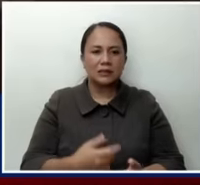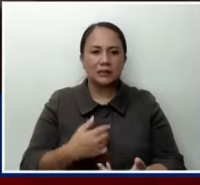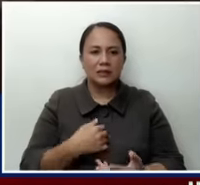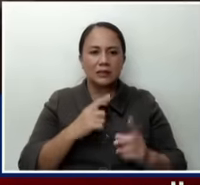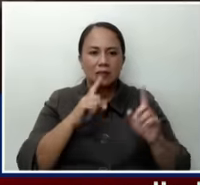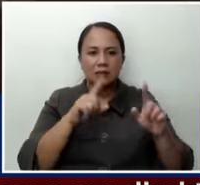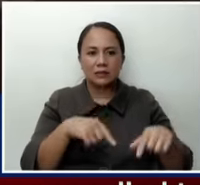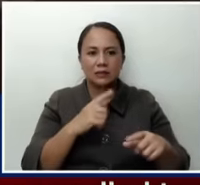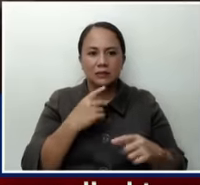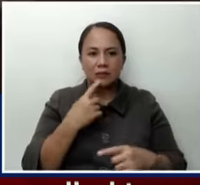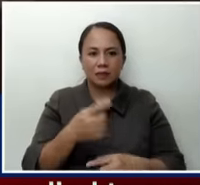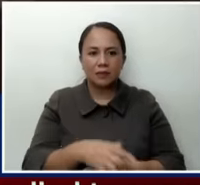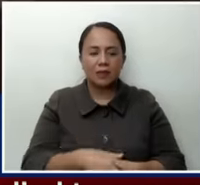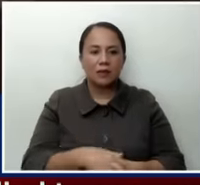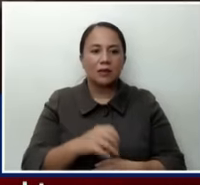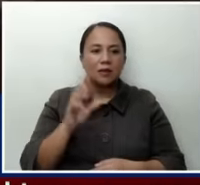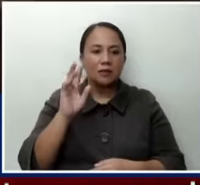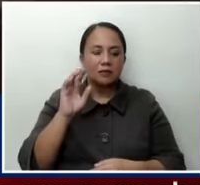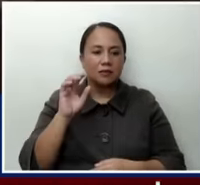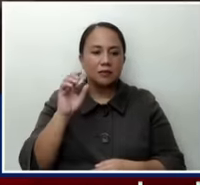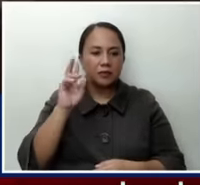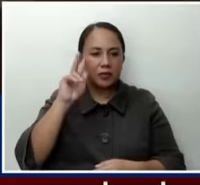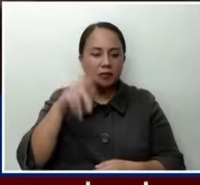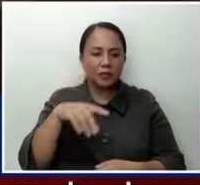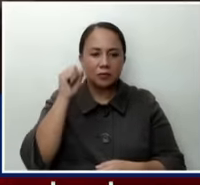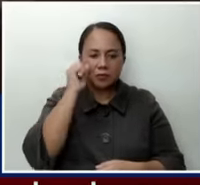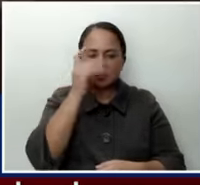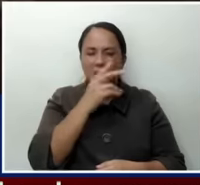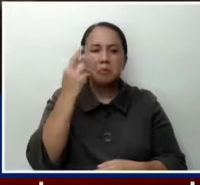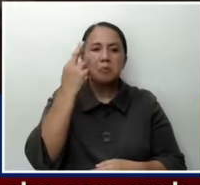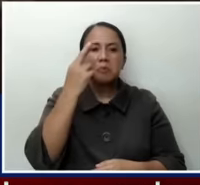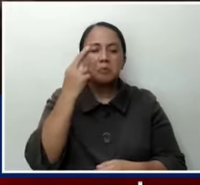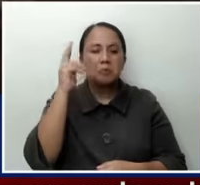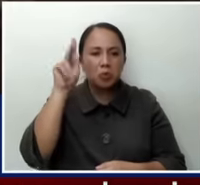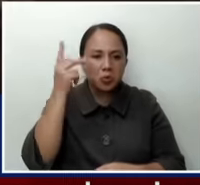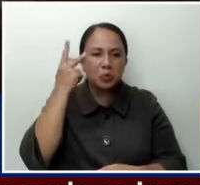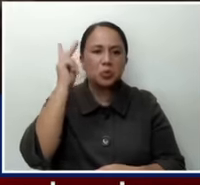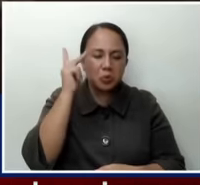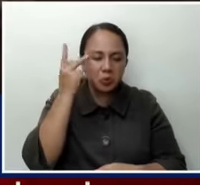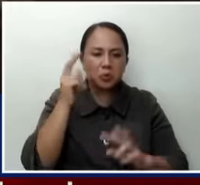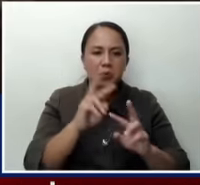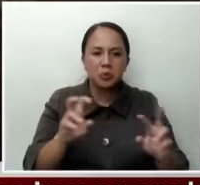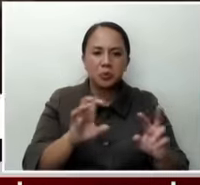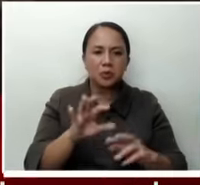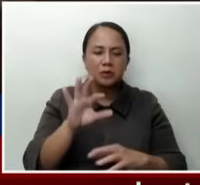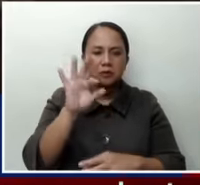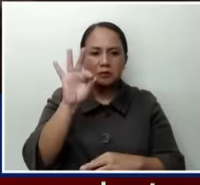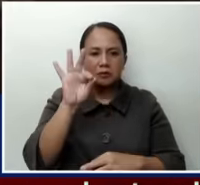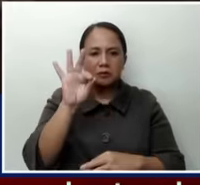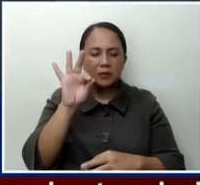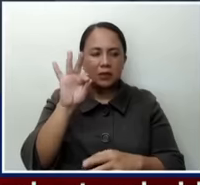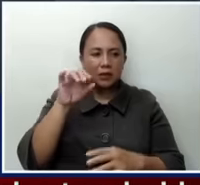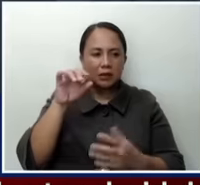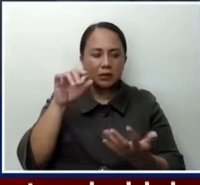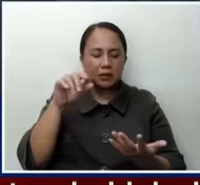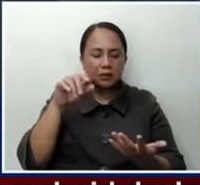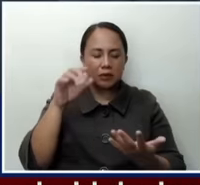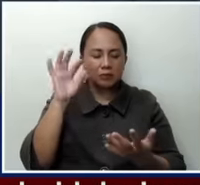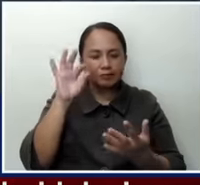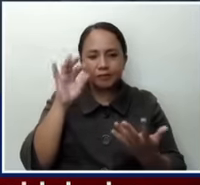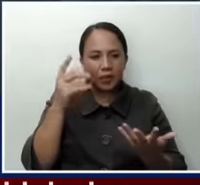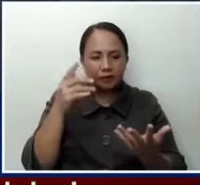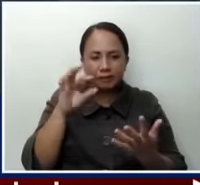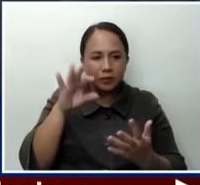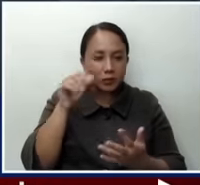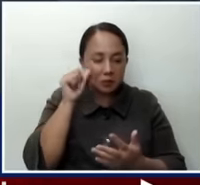Ontiveros ang pahayag ni VP Duterte na pamumulitika lang umano ang investigasyon kay Kibuloy. Basahin niya yung resolusyon na aming